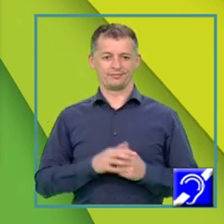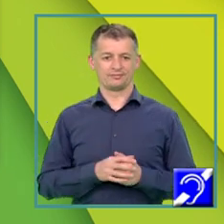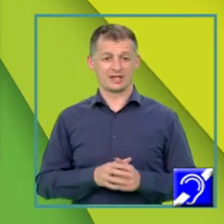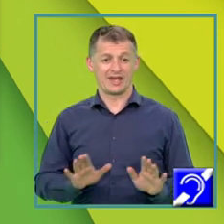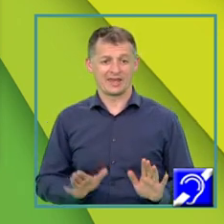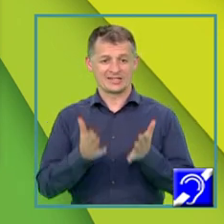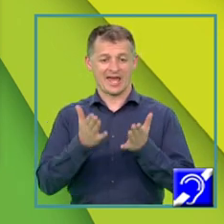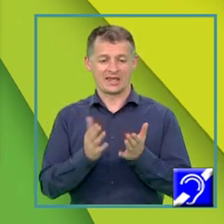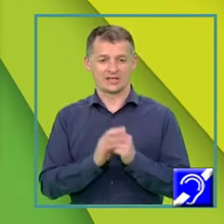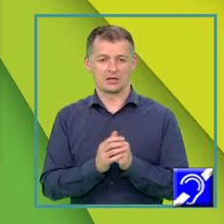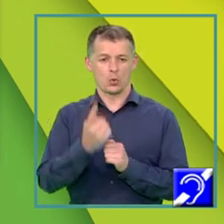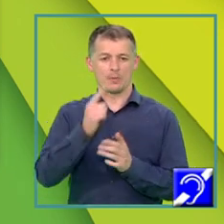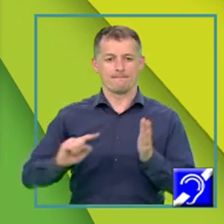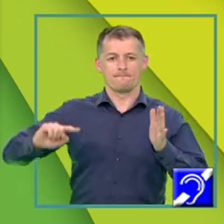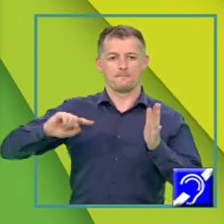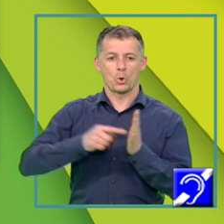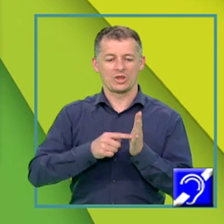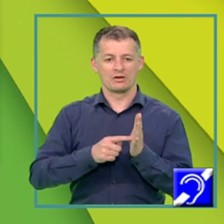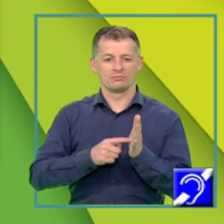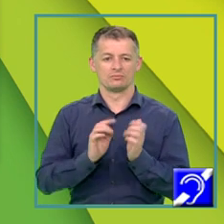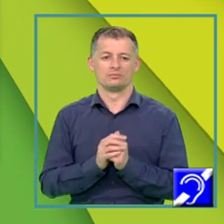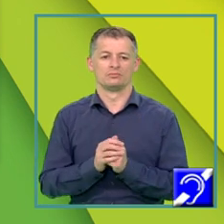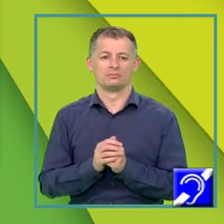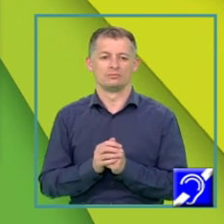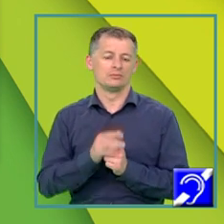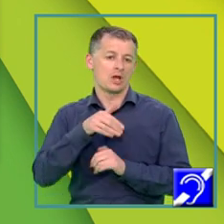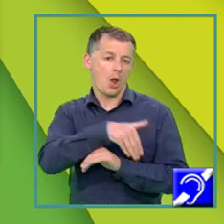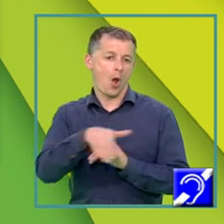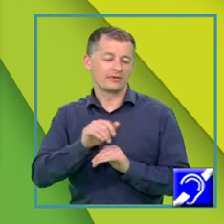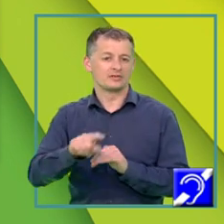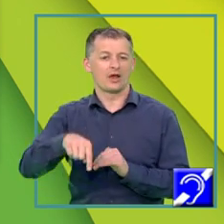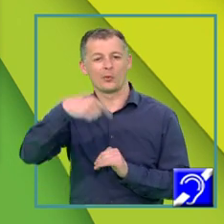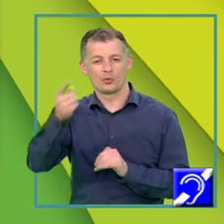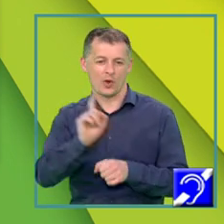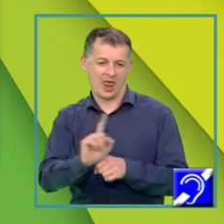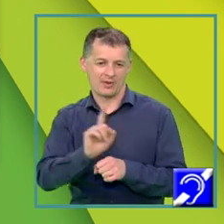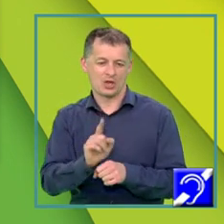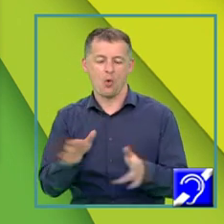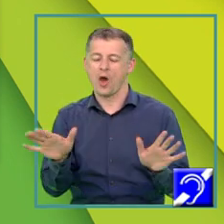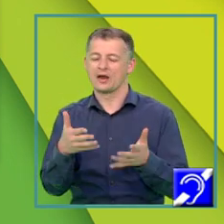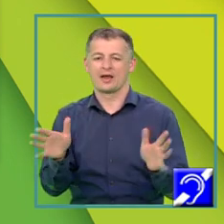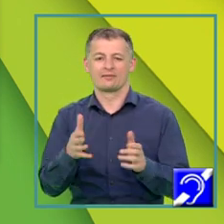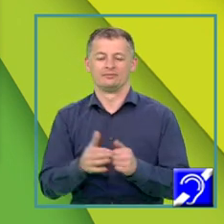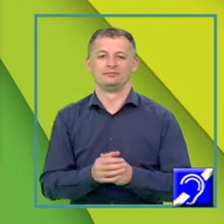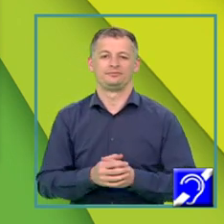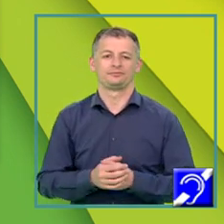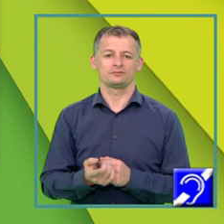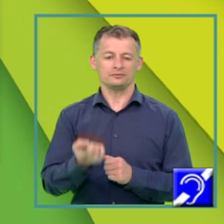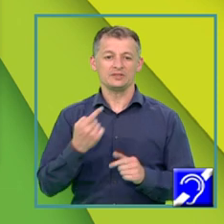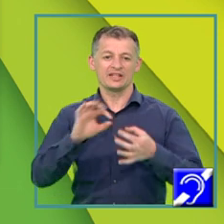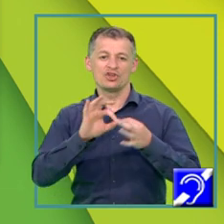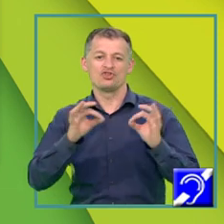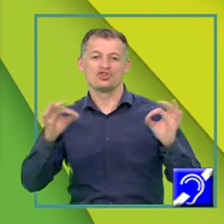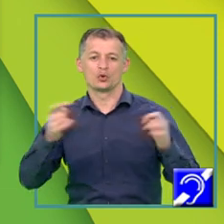inițializa un pointer cu adresa unui element oricare din și îl